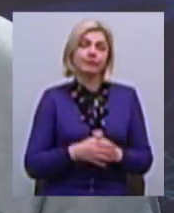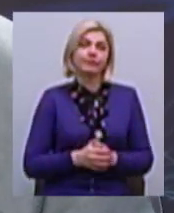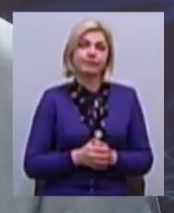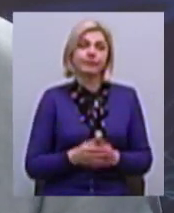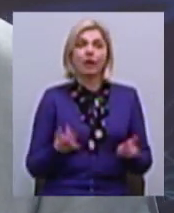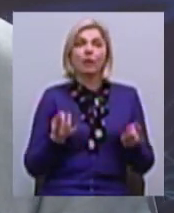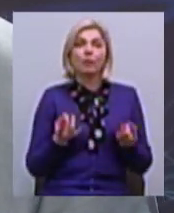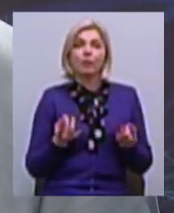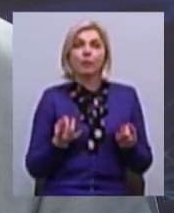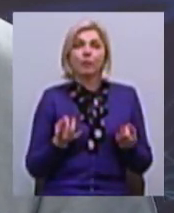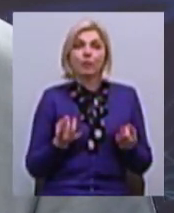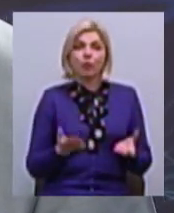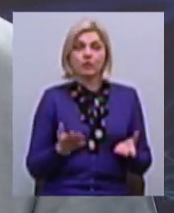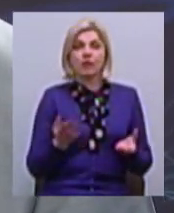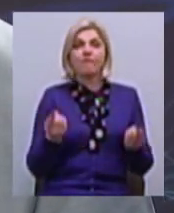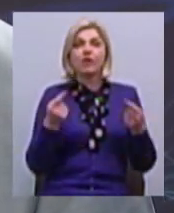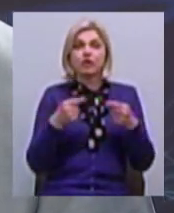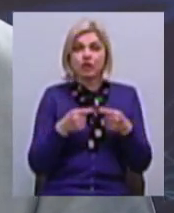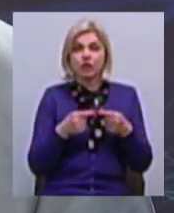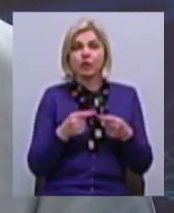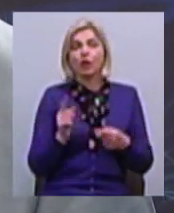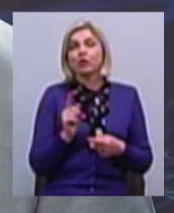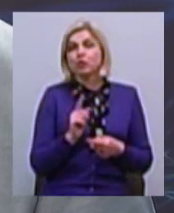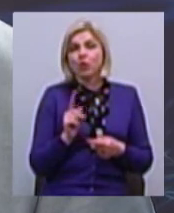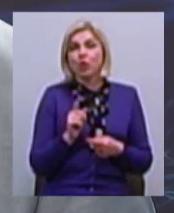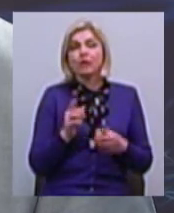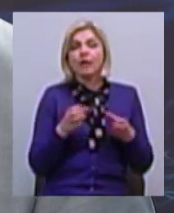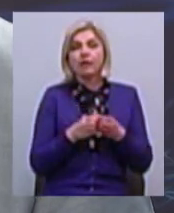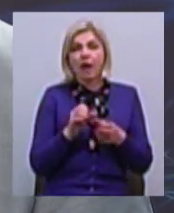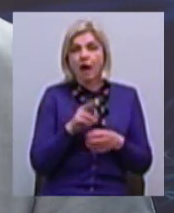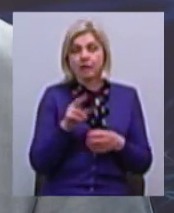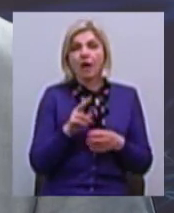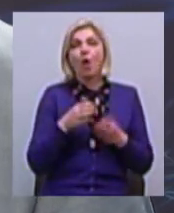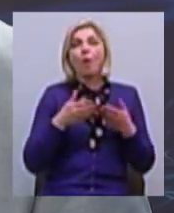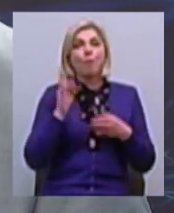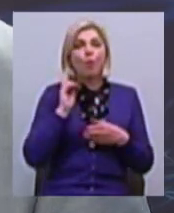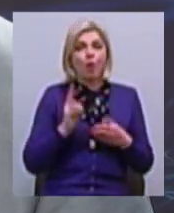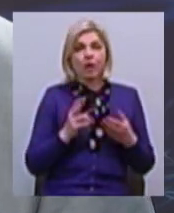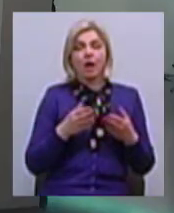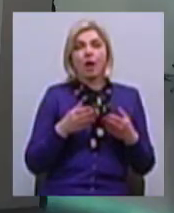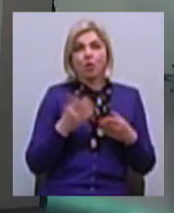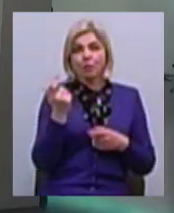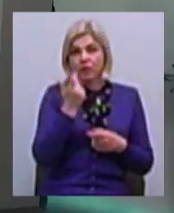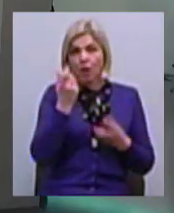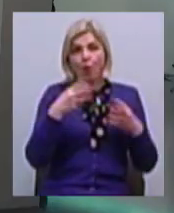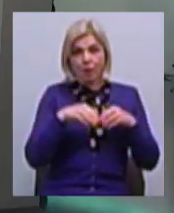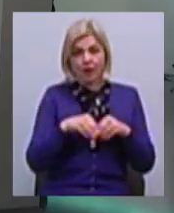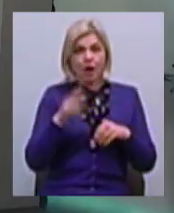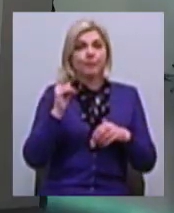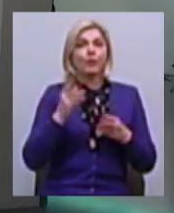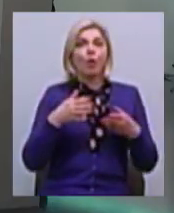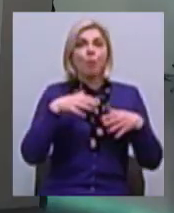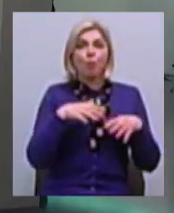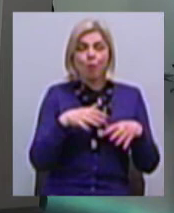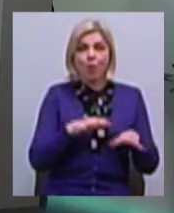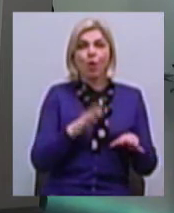просто, ну, принаймні, визначення що складу морегосподарського комплексу. Що це таке? Морегосподарський комплекс – це